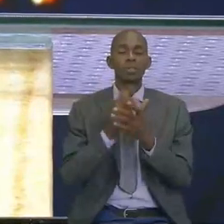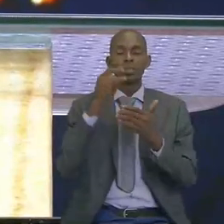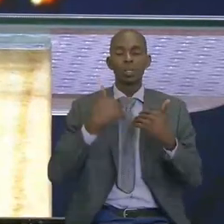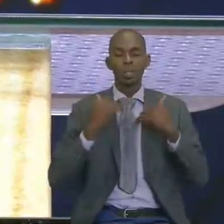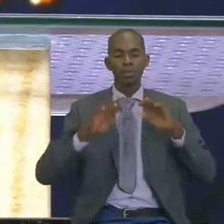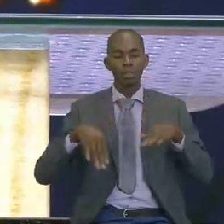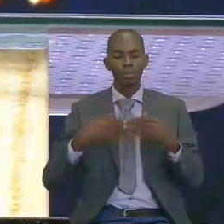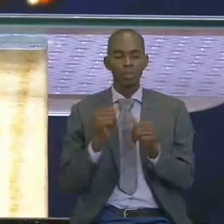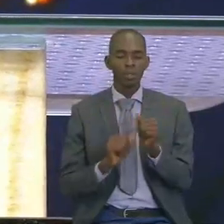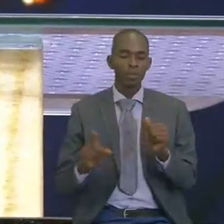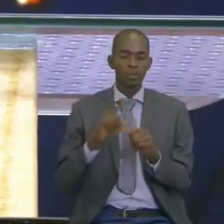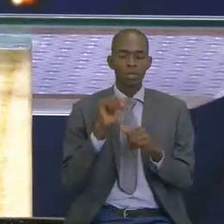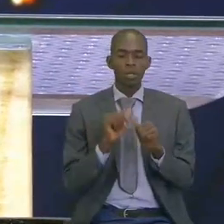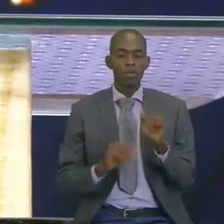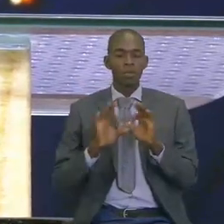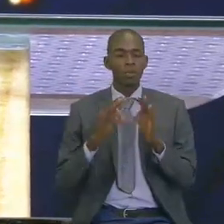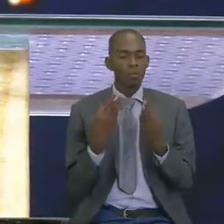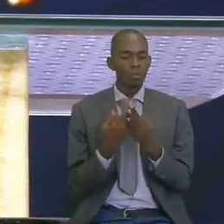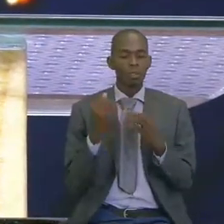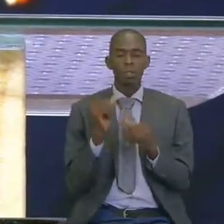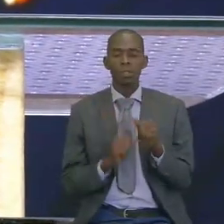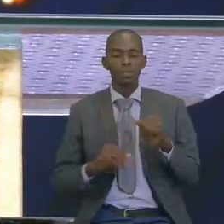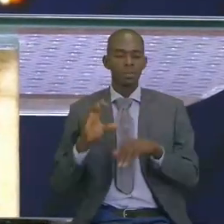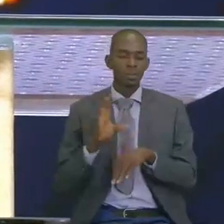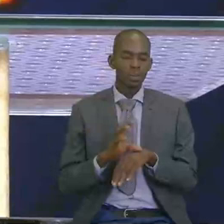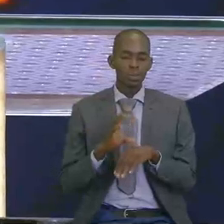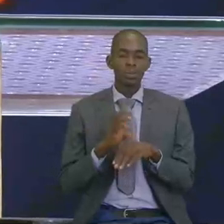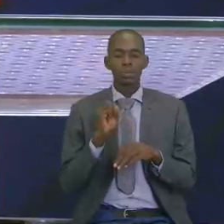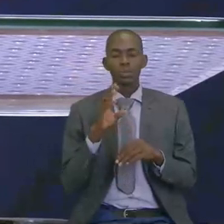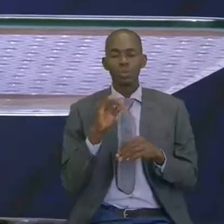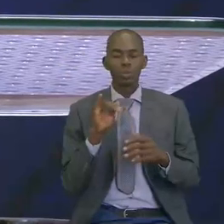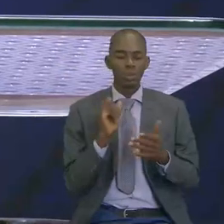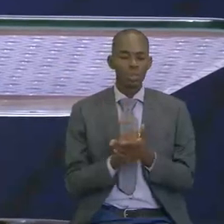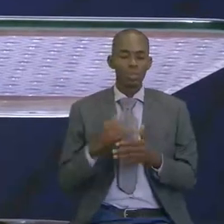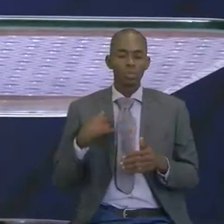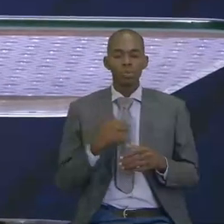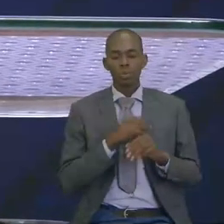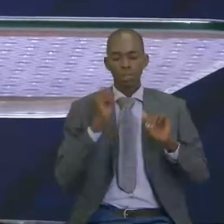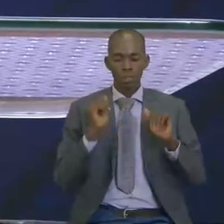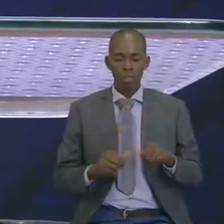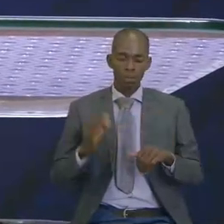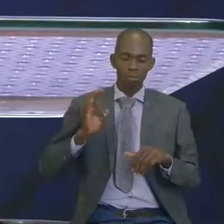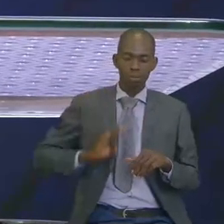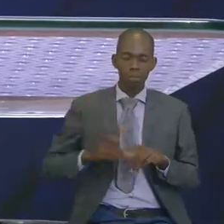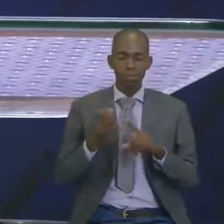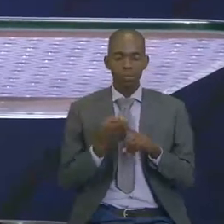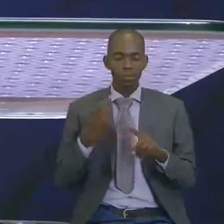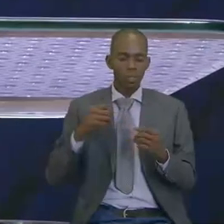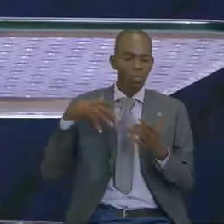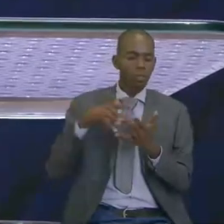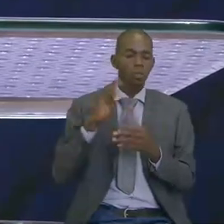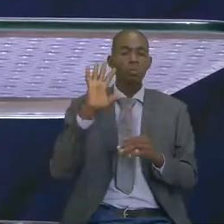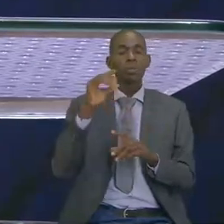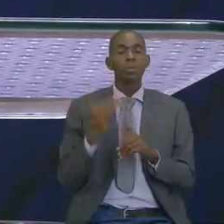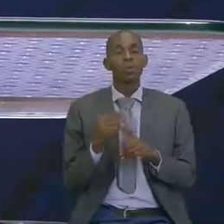le monde, à chaque famille et chaque église, afin que nous puissions tirer profit de la